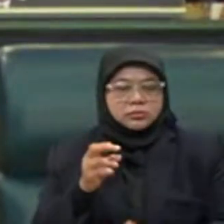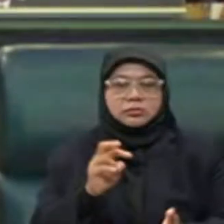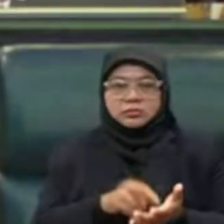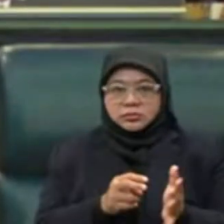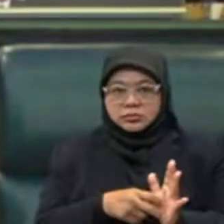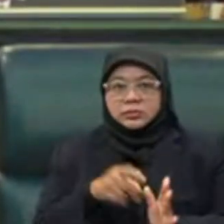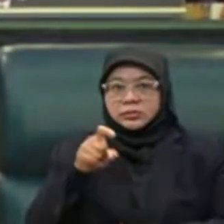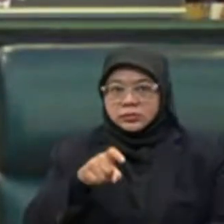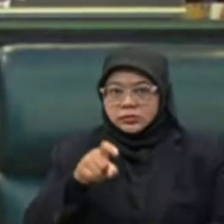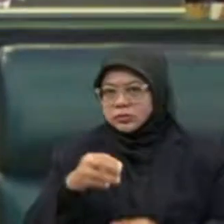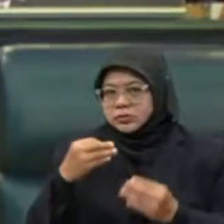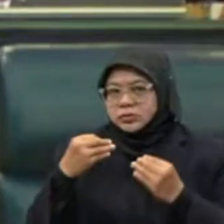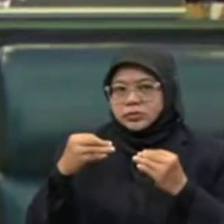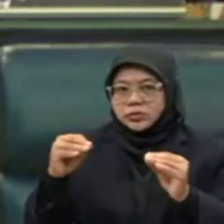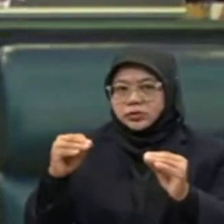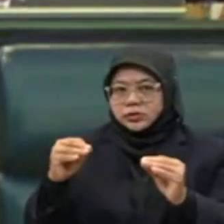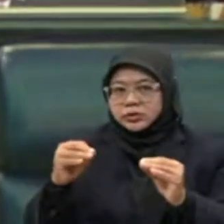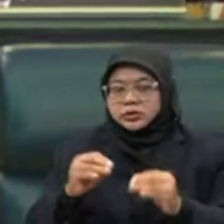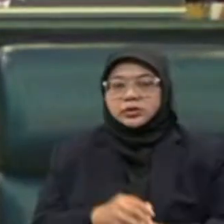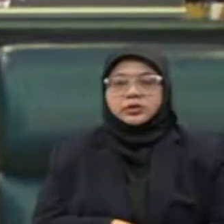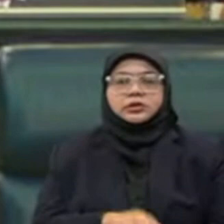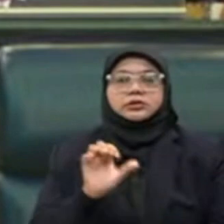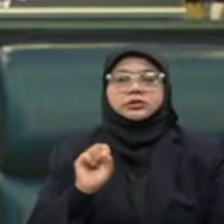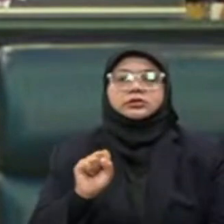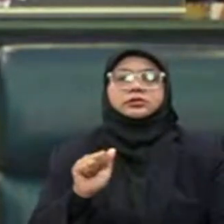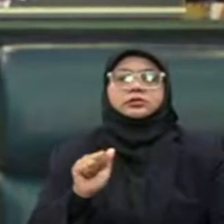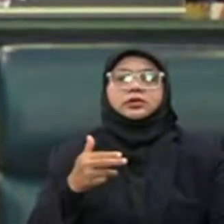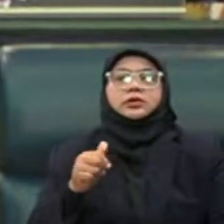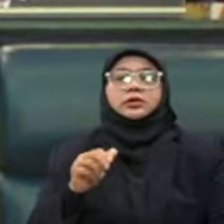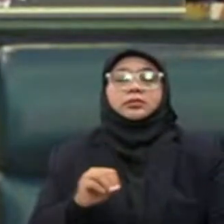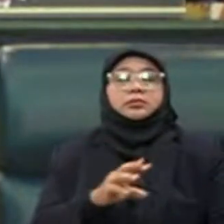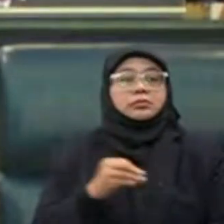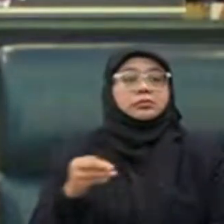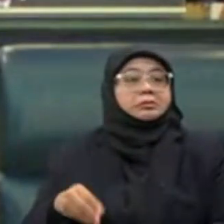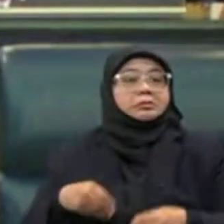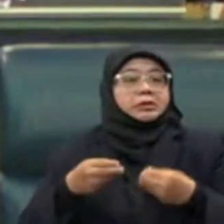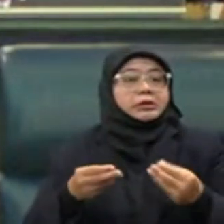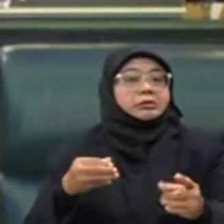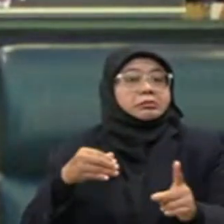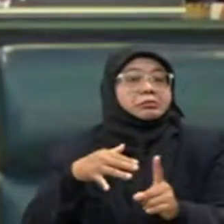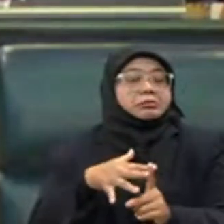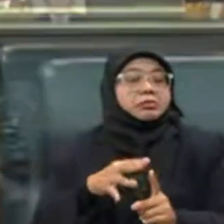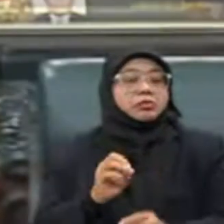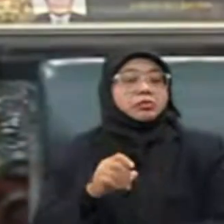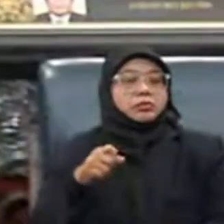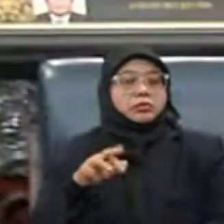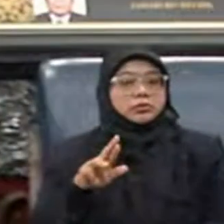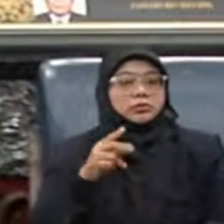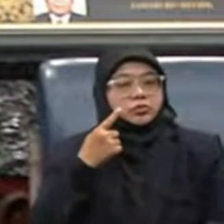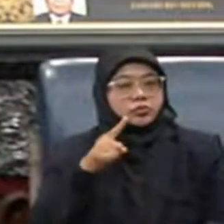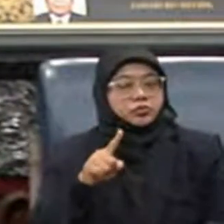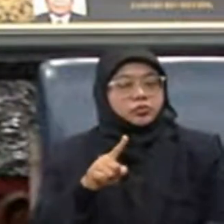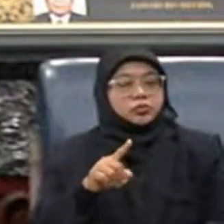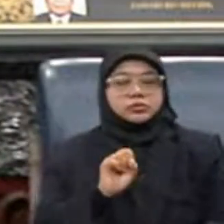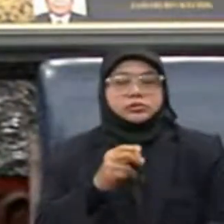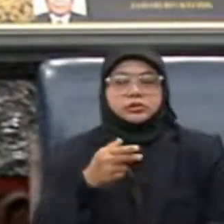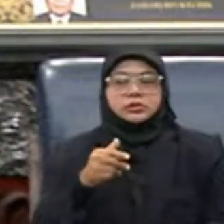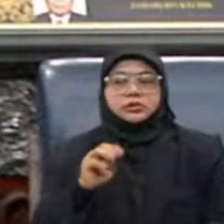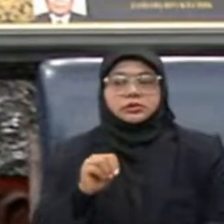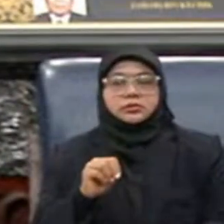ke menjual kembali saham itu yang lebih kesan sebenarnya kenaikan Opick terhadap sama